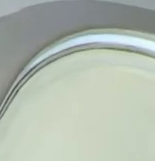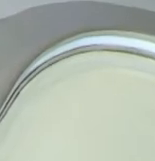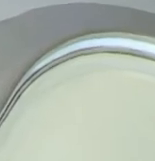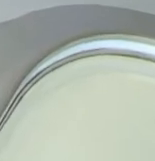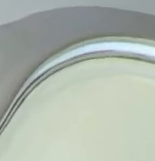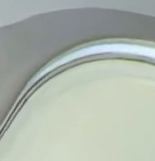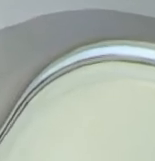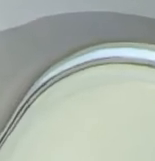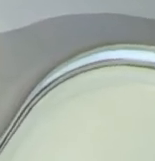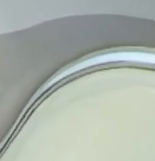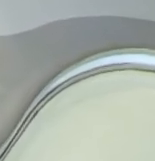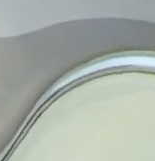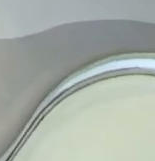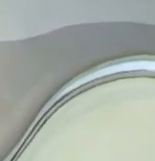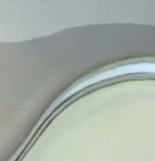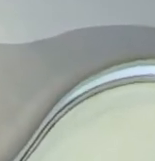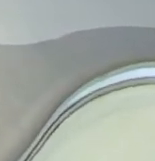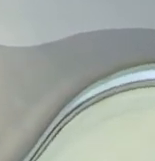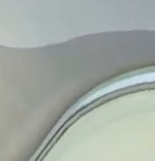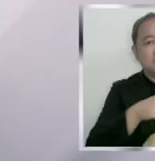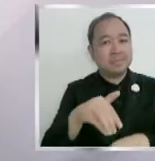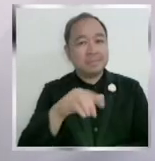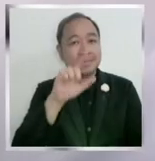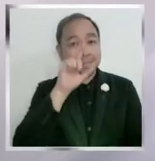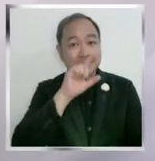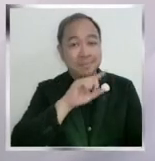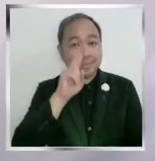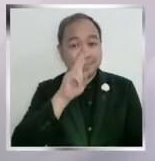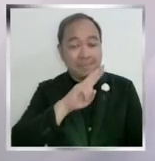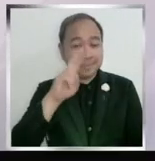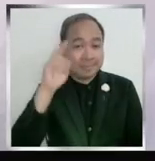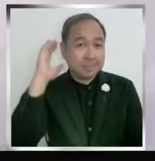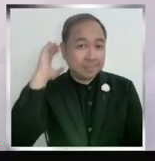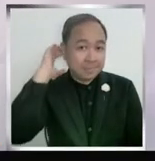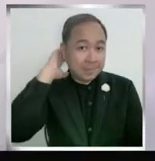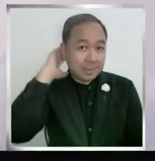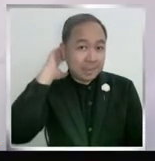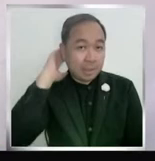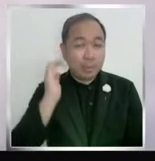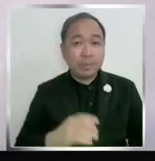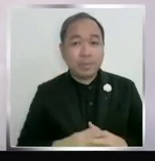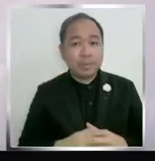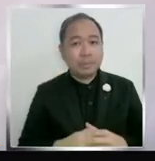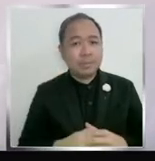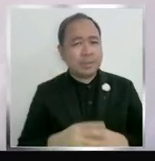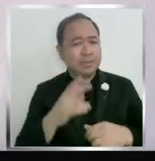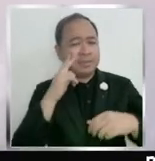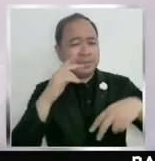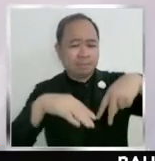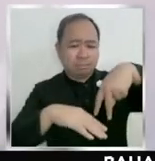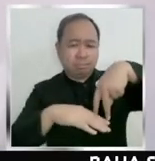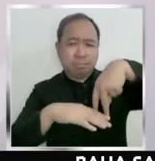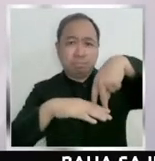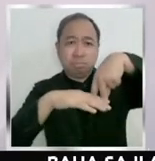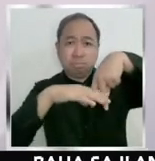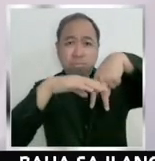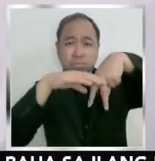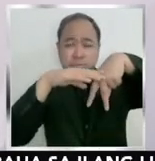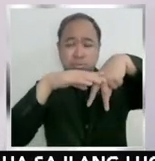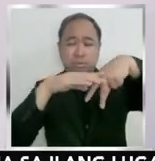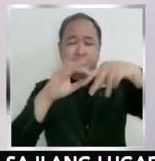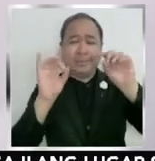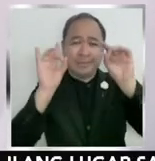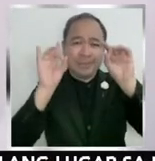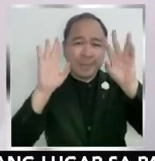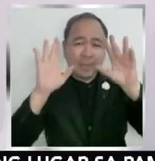Magandang gabi po, Luzon, Visayas at Mindanao. Hanggang Baywang o hanggang dibdib na baha pa rin ang tinitiis